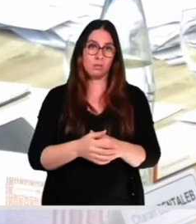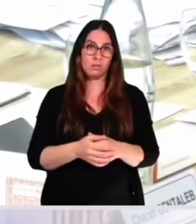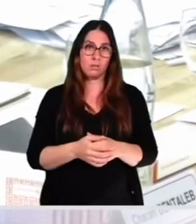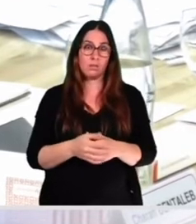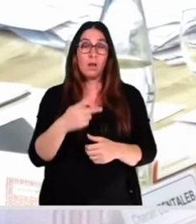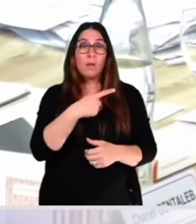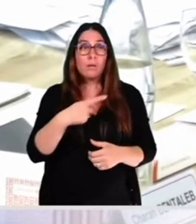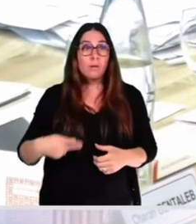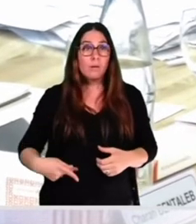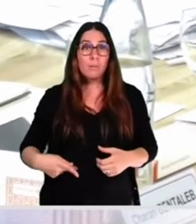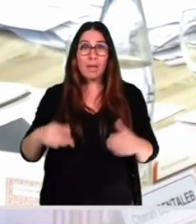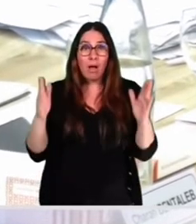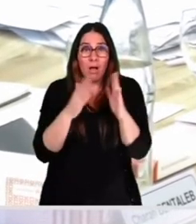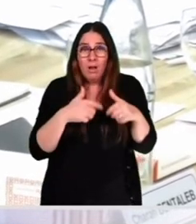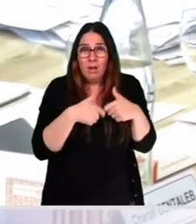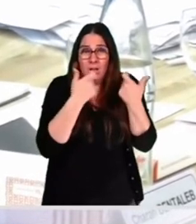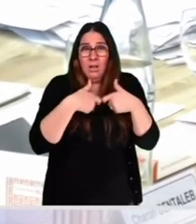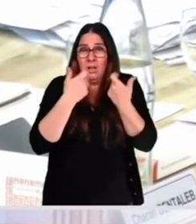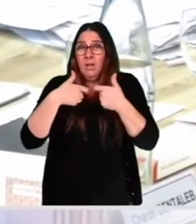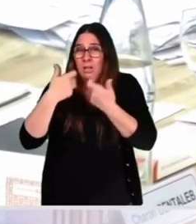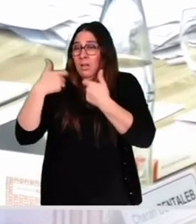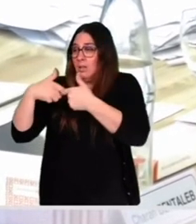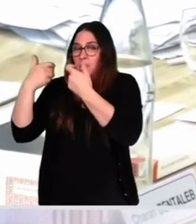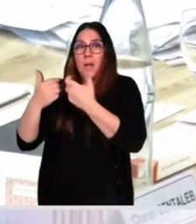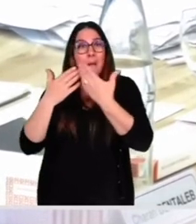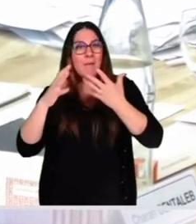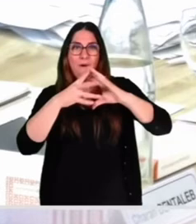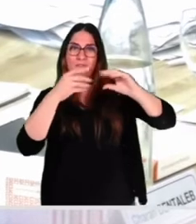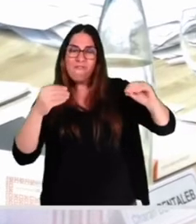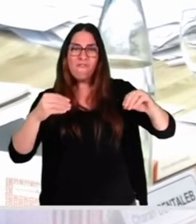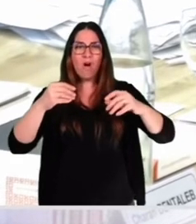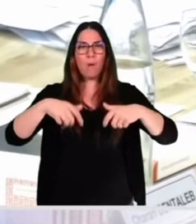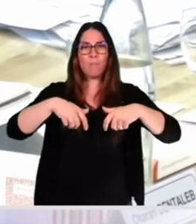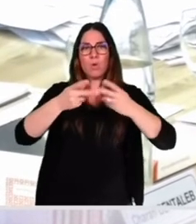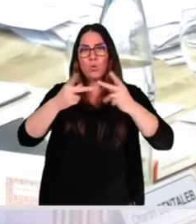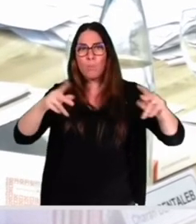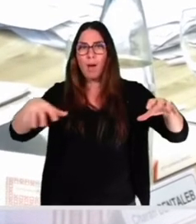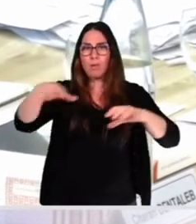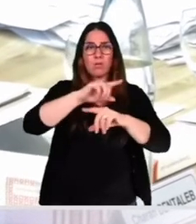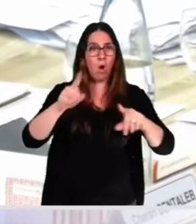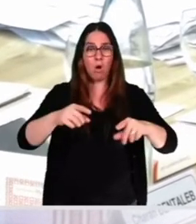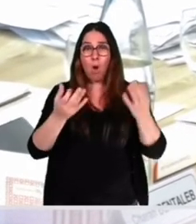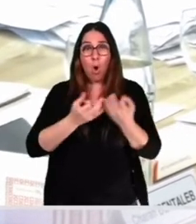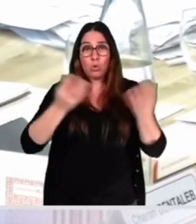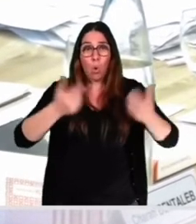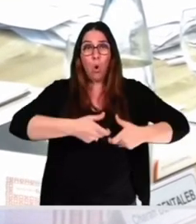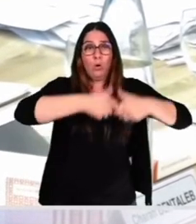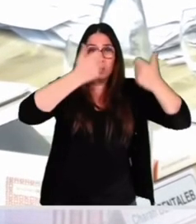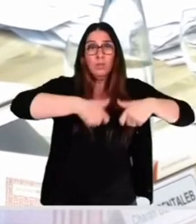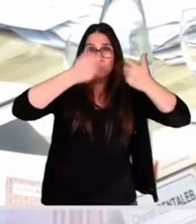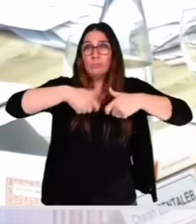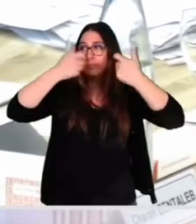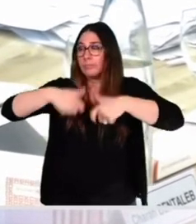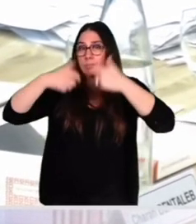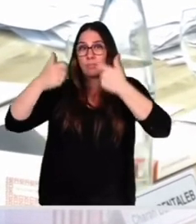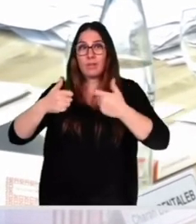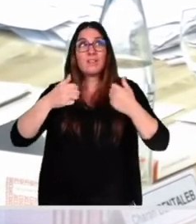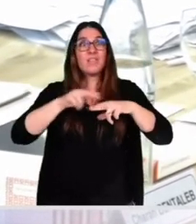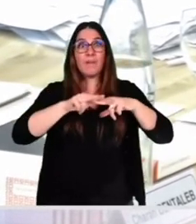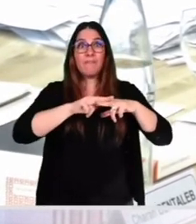foncière, étriquée, et non d'une réflexion sur la morphologie urbaine. Densifier ne peut se résumer à remplir les